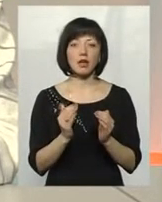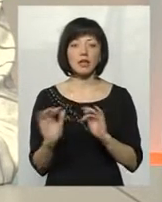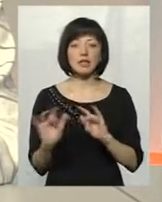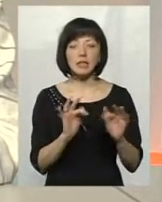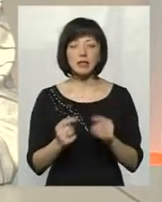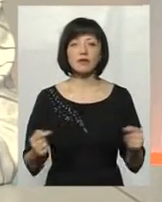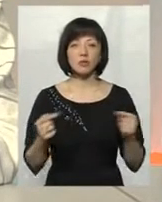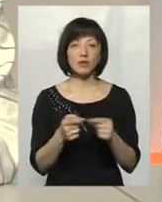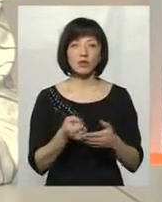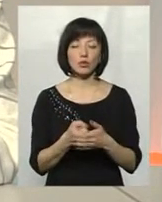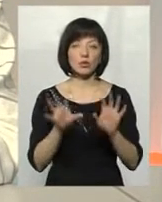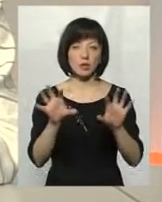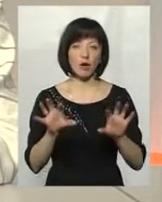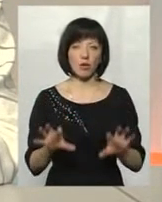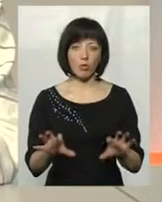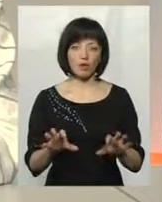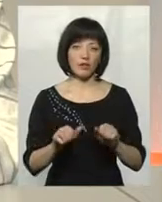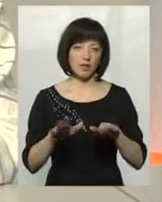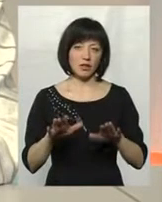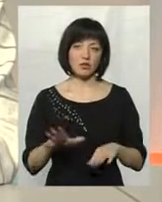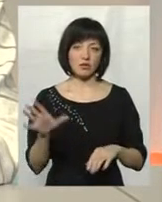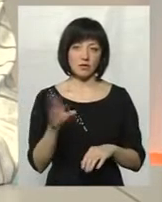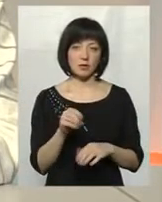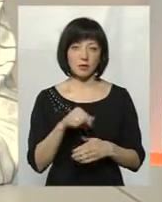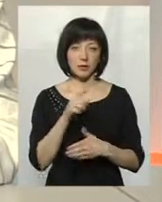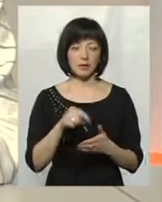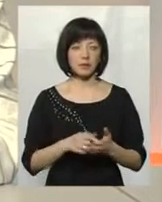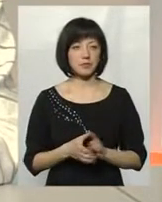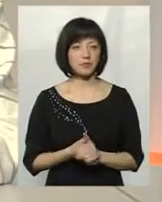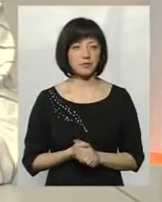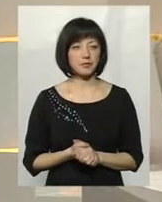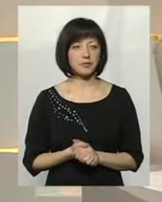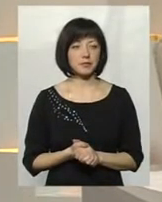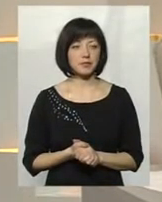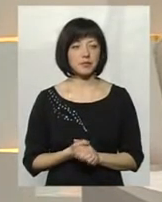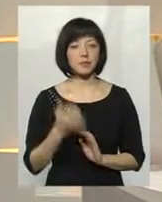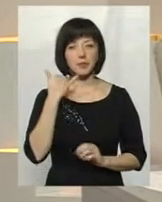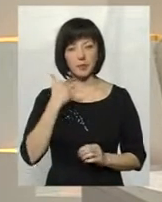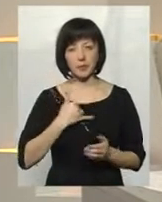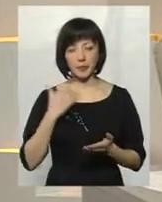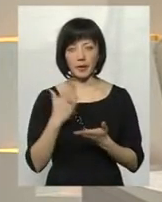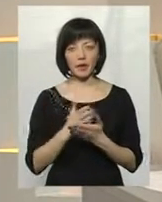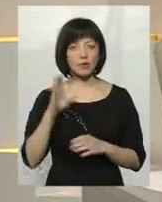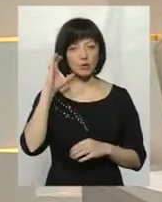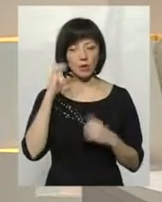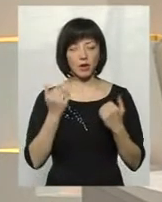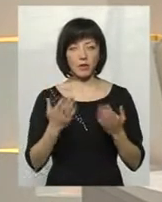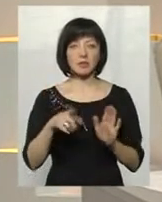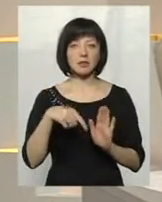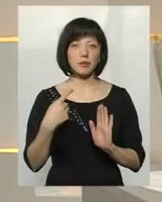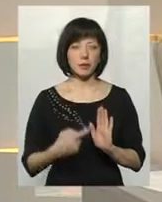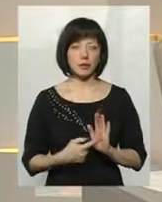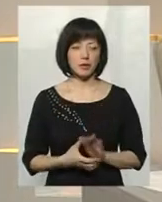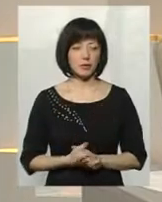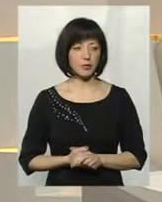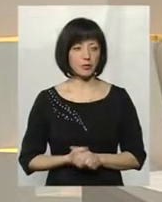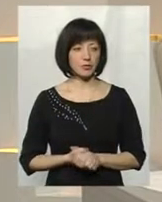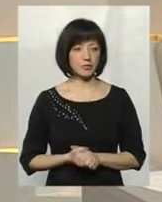до закону і вирішуйте все таким чином. Дякую за відповідь. У нас є телефонний дзвінок. Слухаємо вас. Ставте своє запитання.